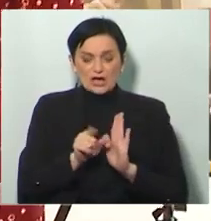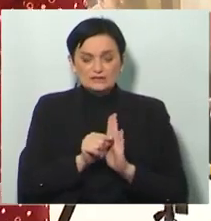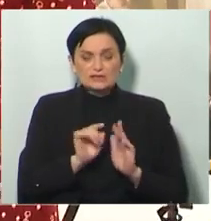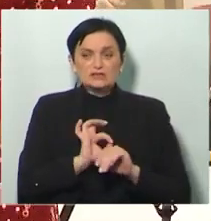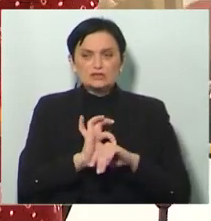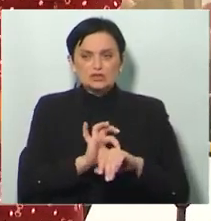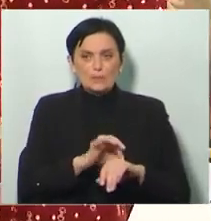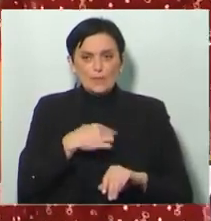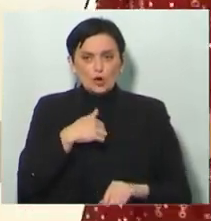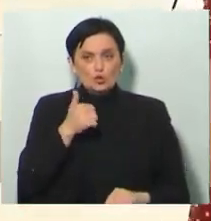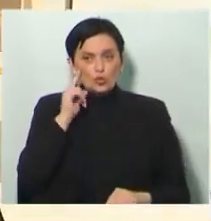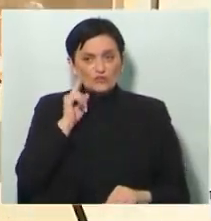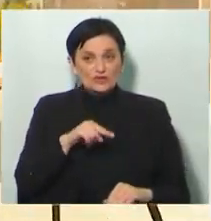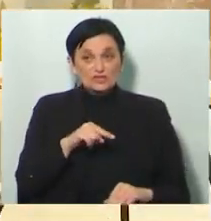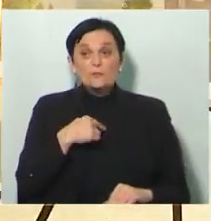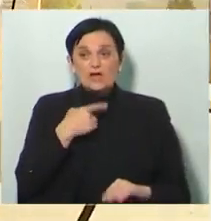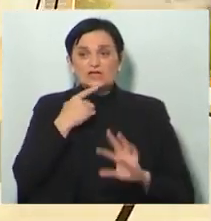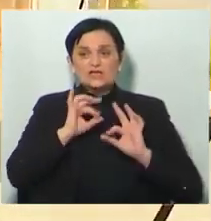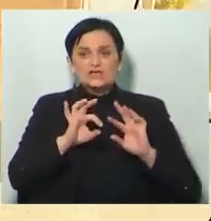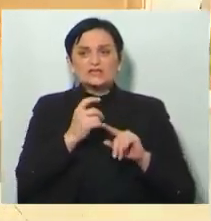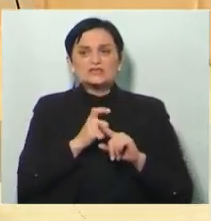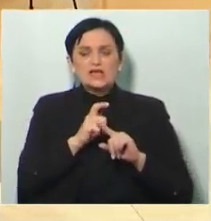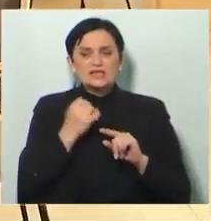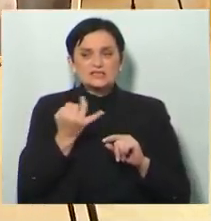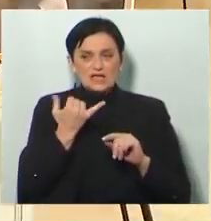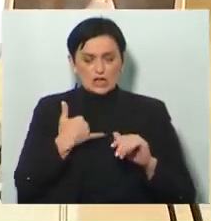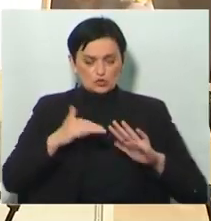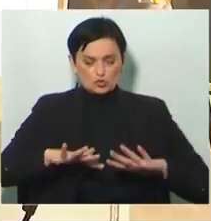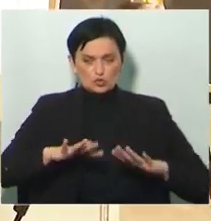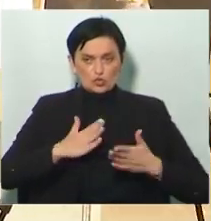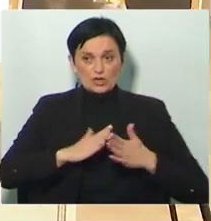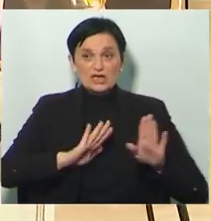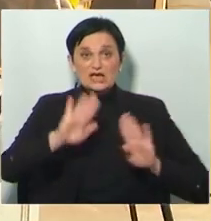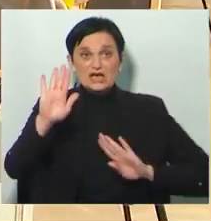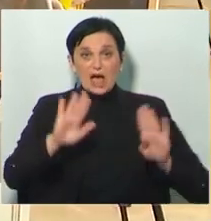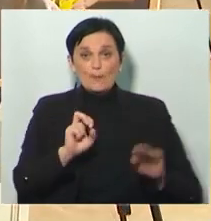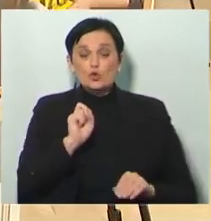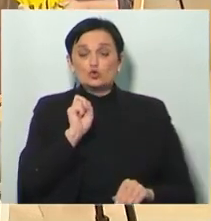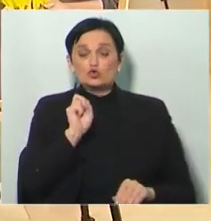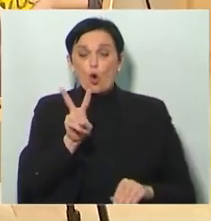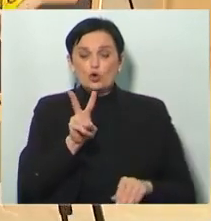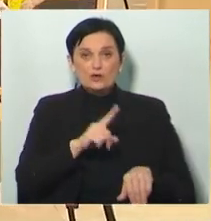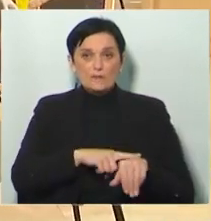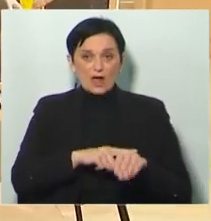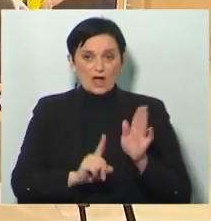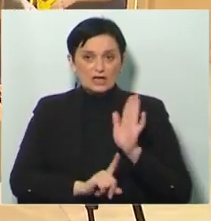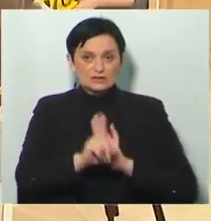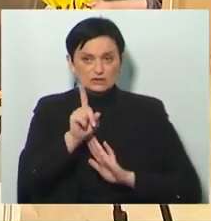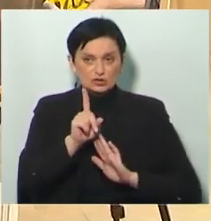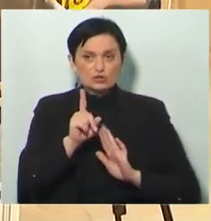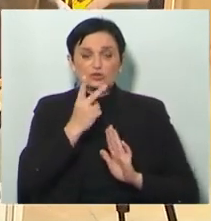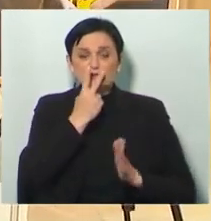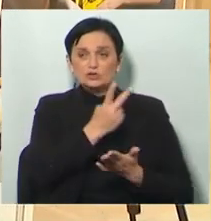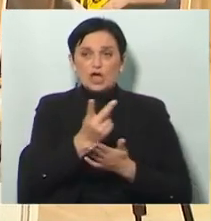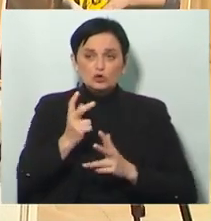რამდენადაც მე ვიცი. ასე რომ, როგორც გითხარით, ძალიან საინტერესო ადგილზე ვიმყოფები, აქ გამოფენა 12 საათზე გაიხსნება და მისი ნახვის საშუალება,